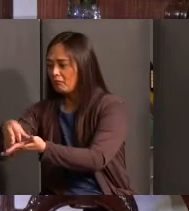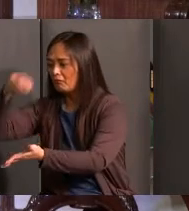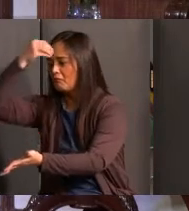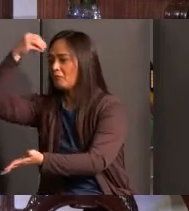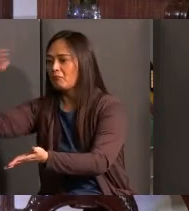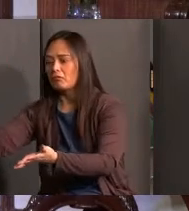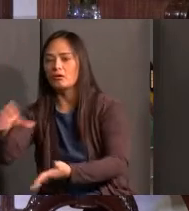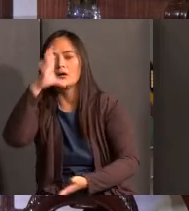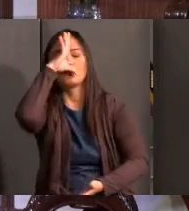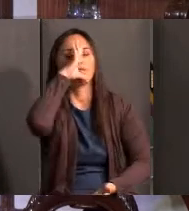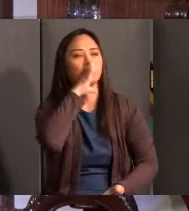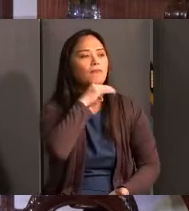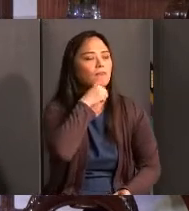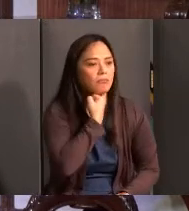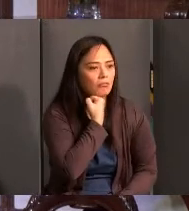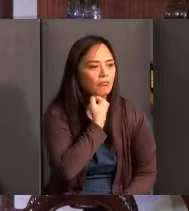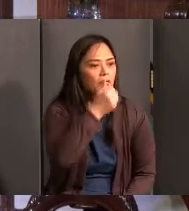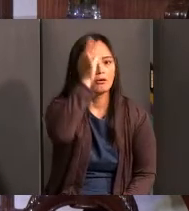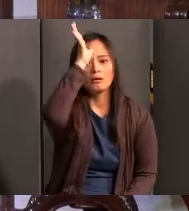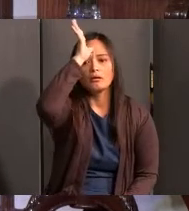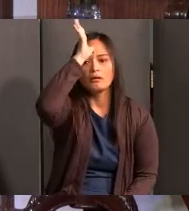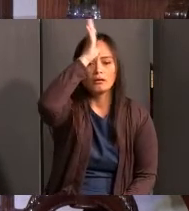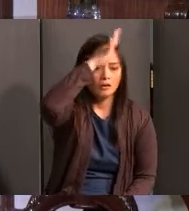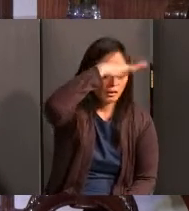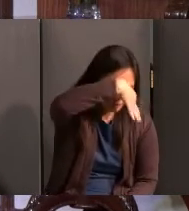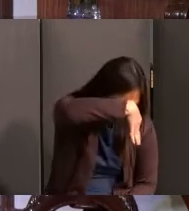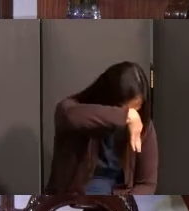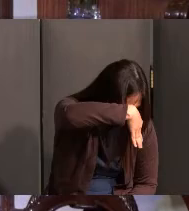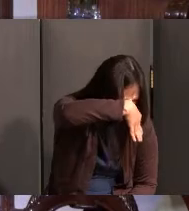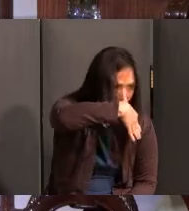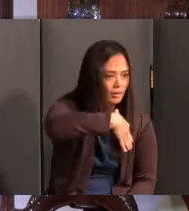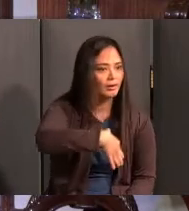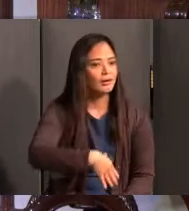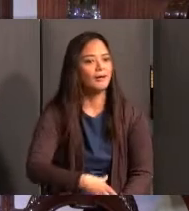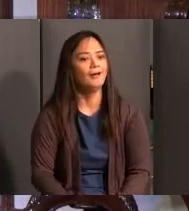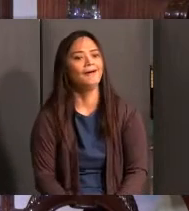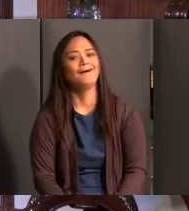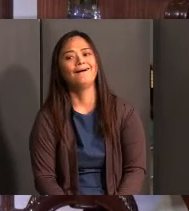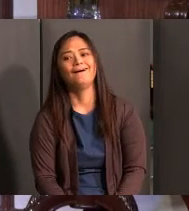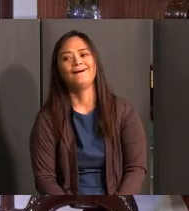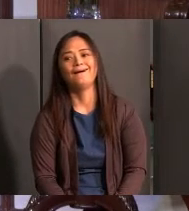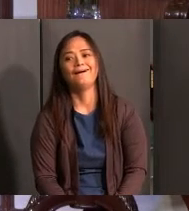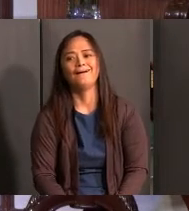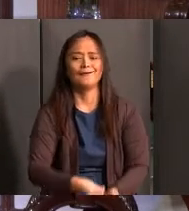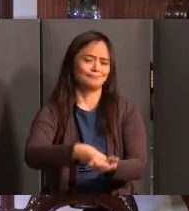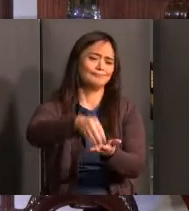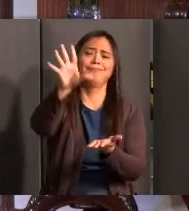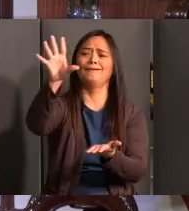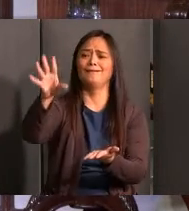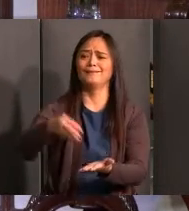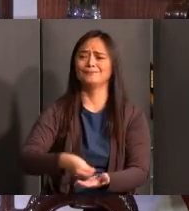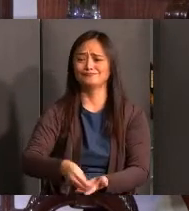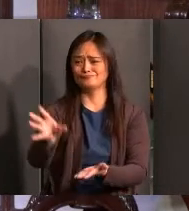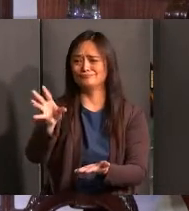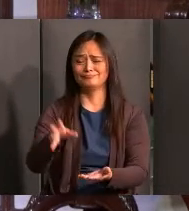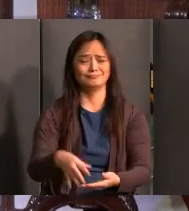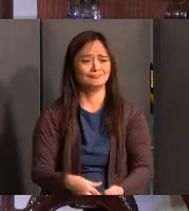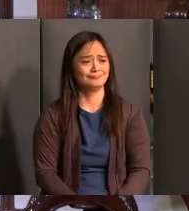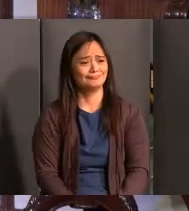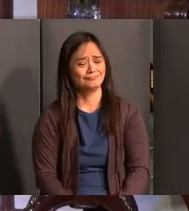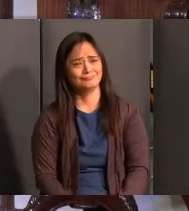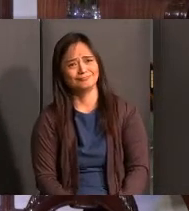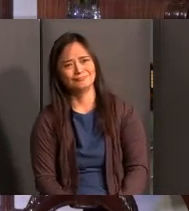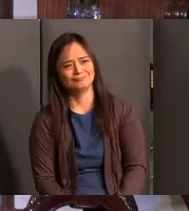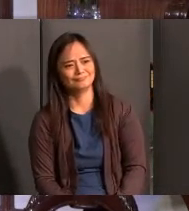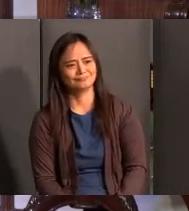school, no, ay tinuturuan sila kung paano pumili ng course. At bago sila gumraduate sa college, ay tinuturuan